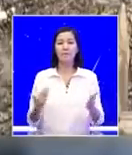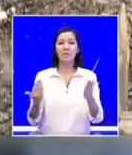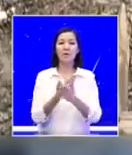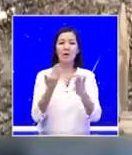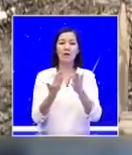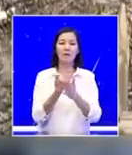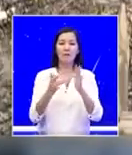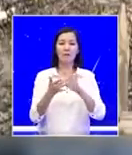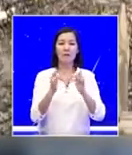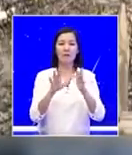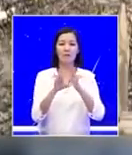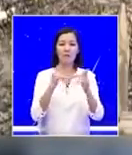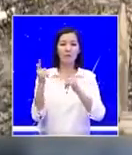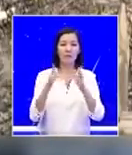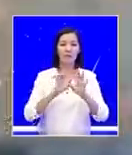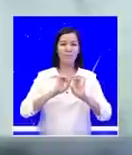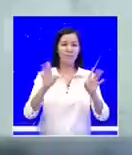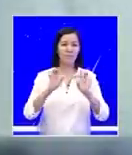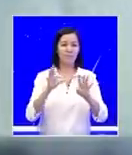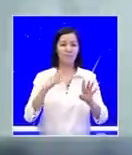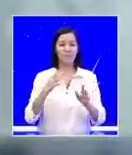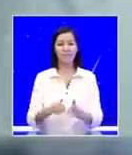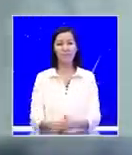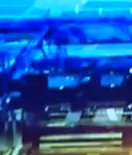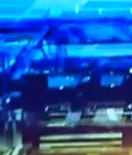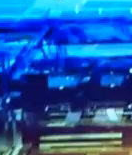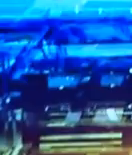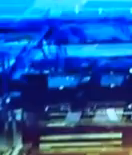ғаламтор ақпараттарымен дайындаған Меруерт Қыдырбайқызы, Жетісу телеарнасы.